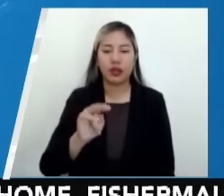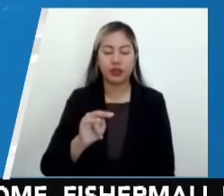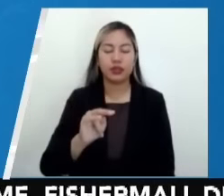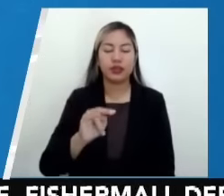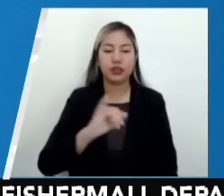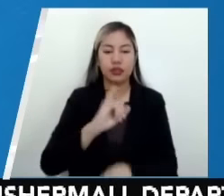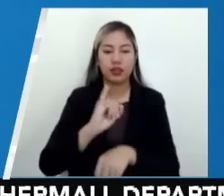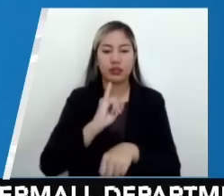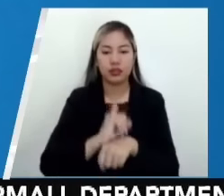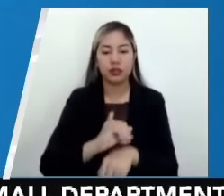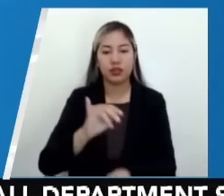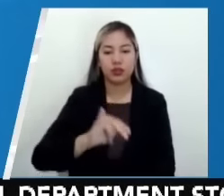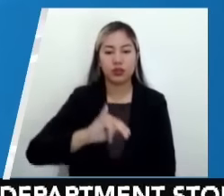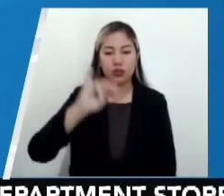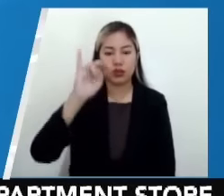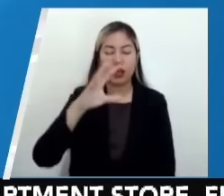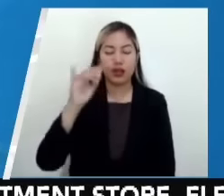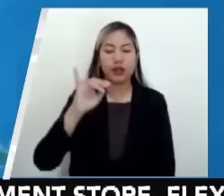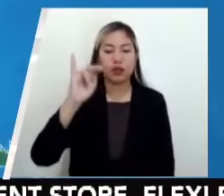ilang baybayin ng Ilocos Sur.